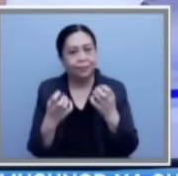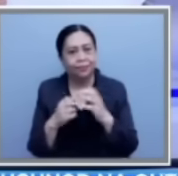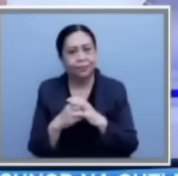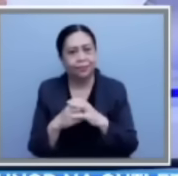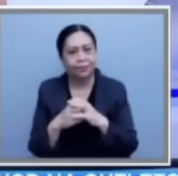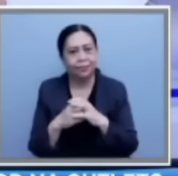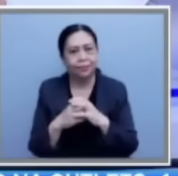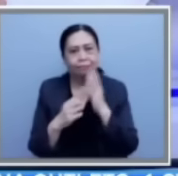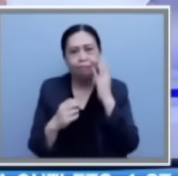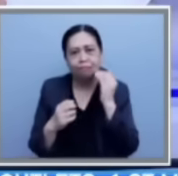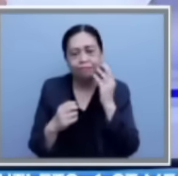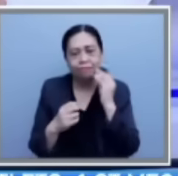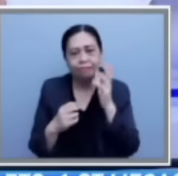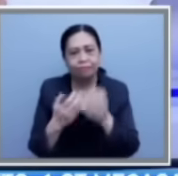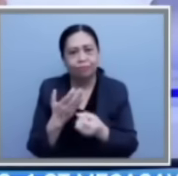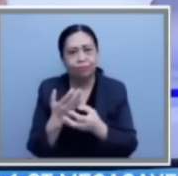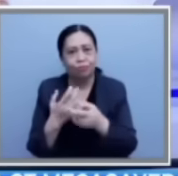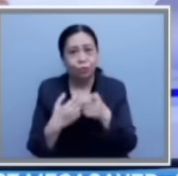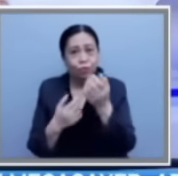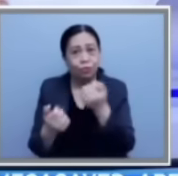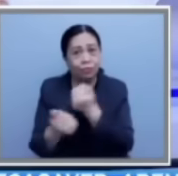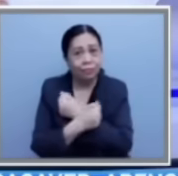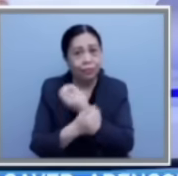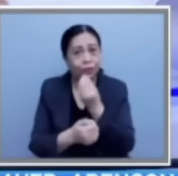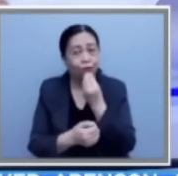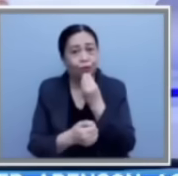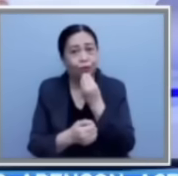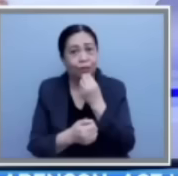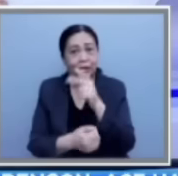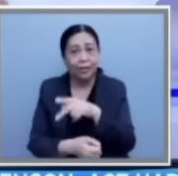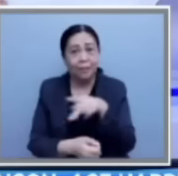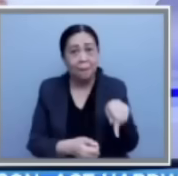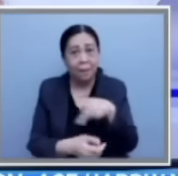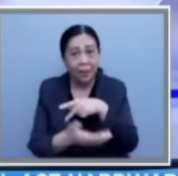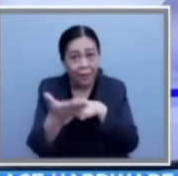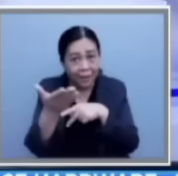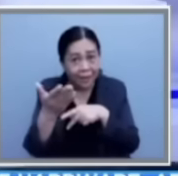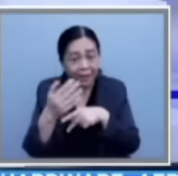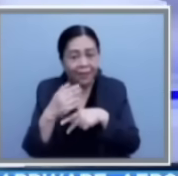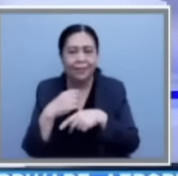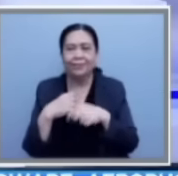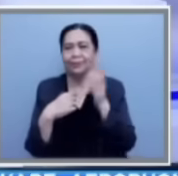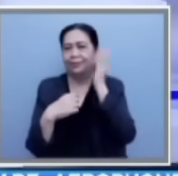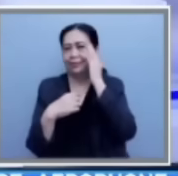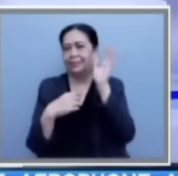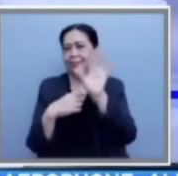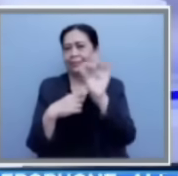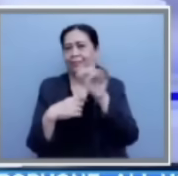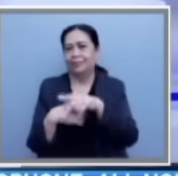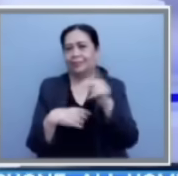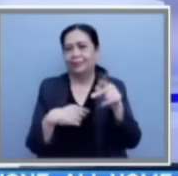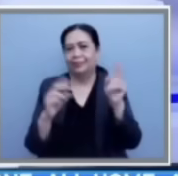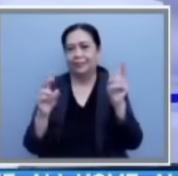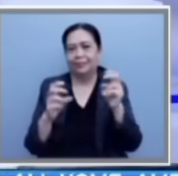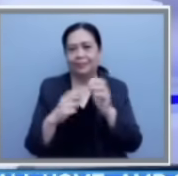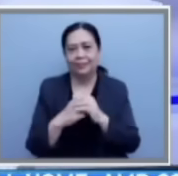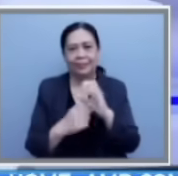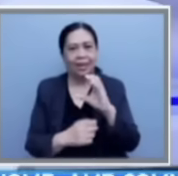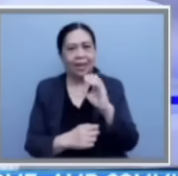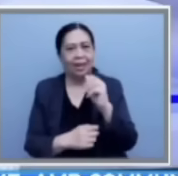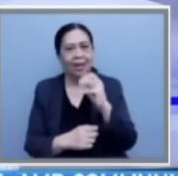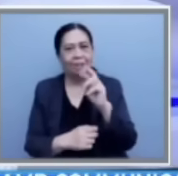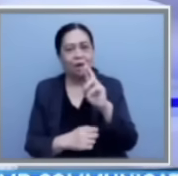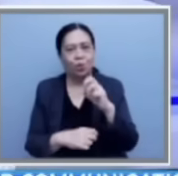sa mga lutuin yung mga foodie diyan kabalitaan nating Kapampangan hindi pa huhuli Syempre diyan yung mga tinatawag na camaru pese man kung